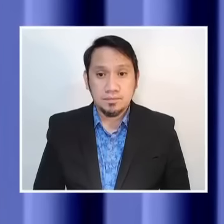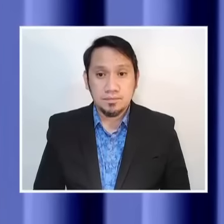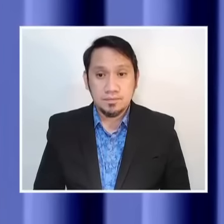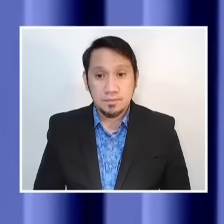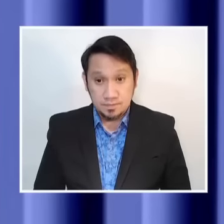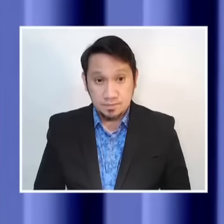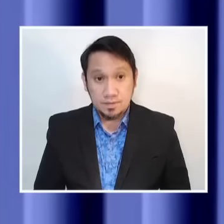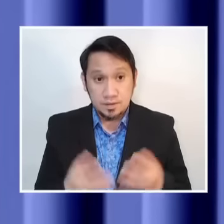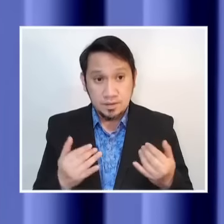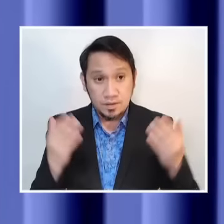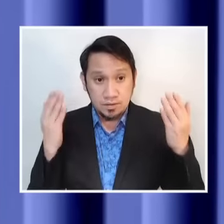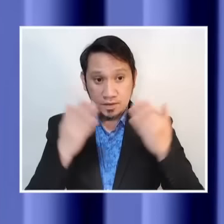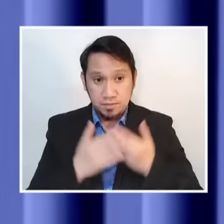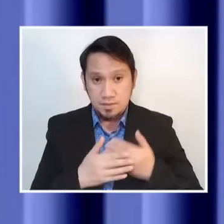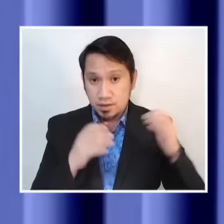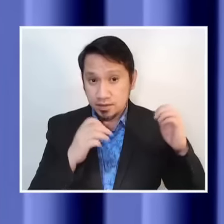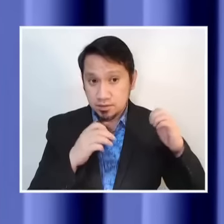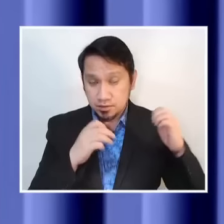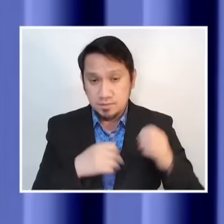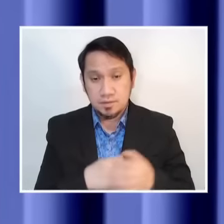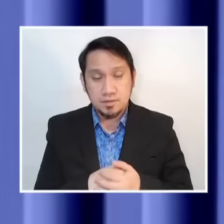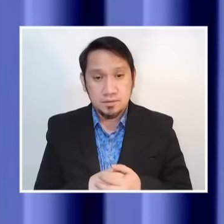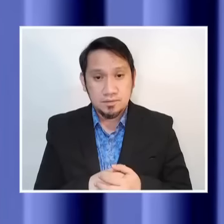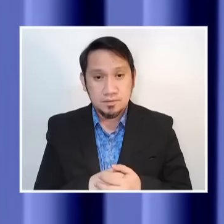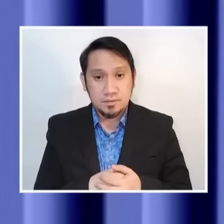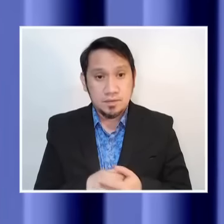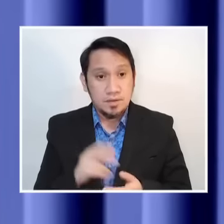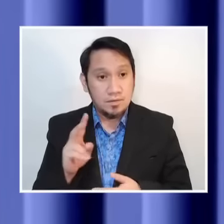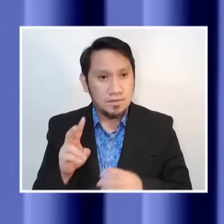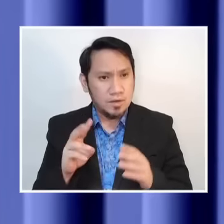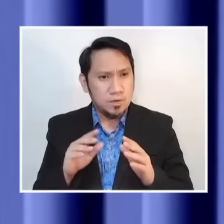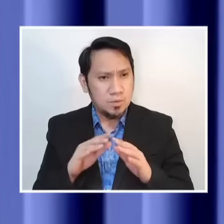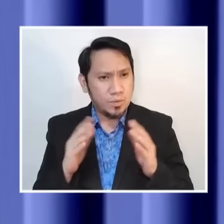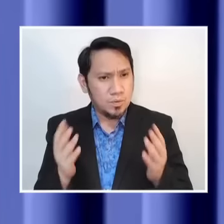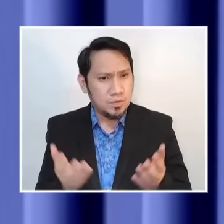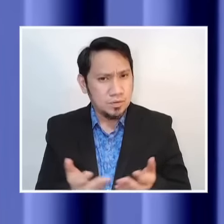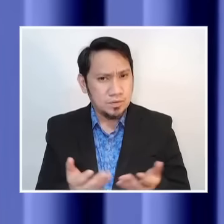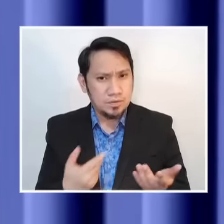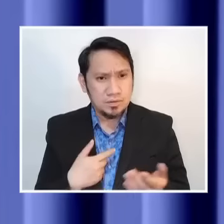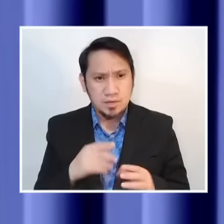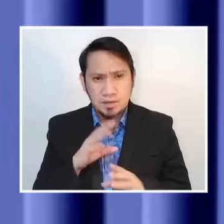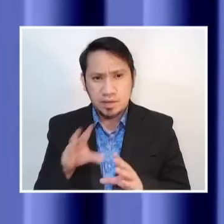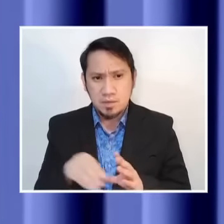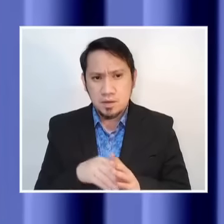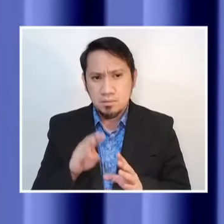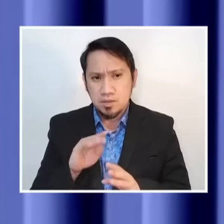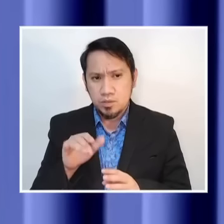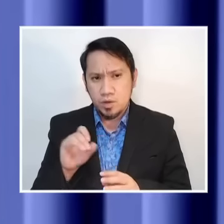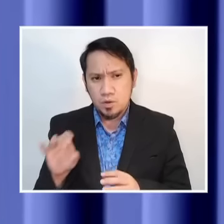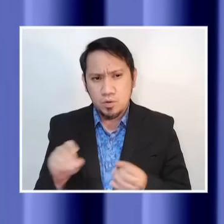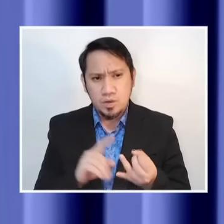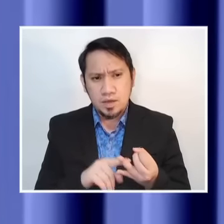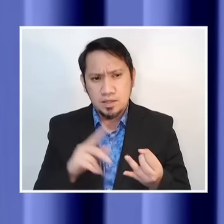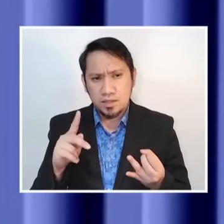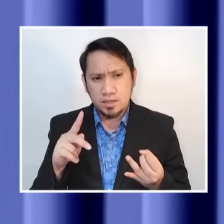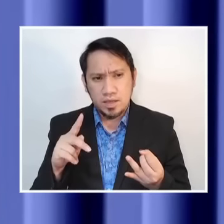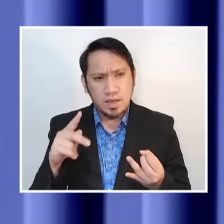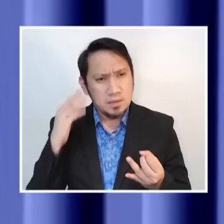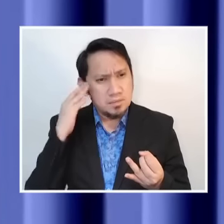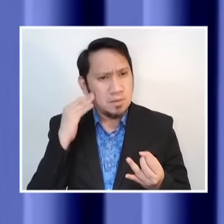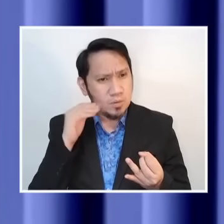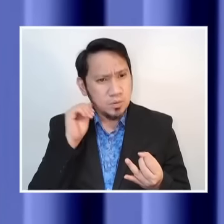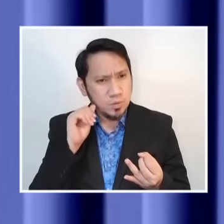Ngayong gabi na ang inabangang B-World, The World Will Adjust Concert, tampok ang BGYO, Beanie at ang K-pop girl group na Red